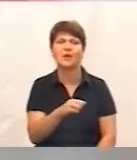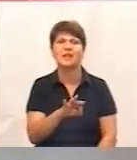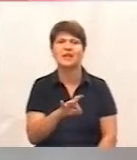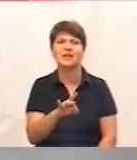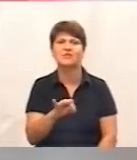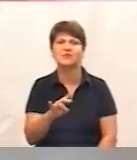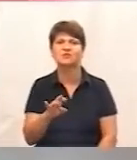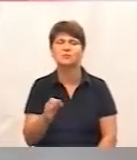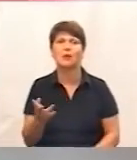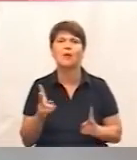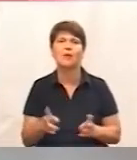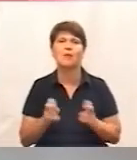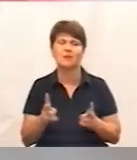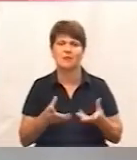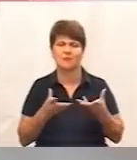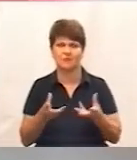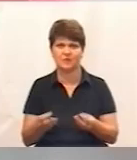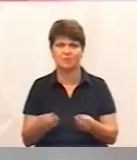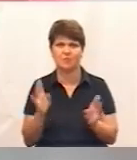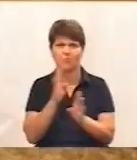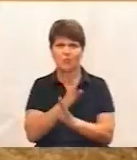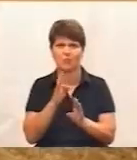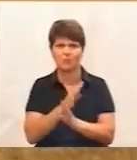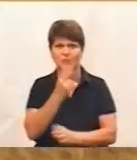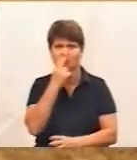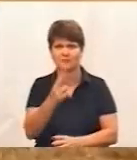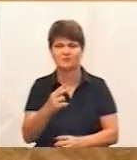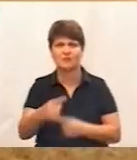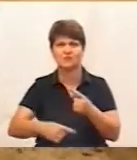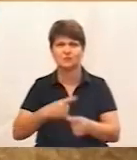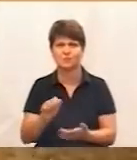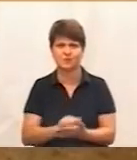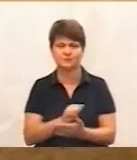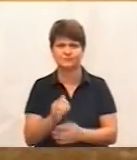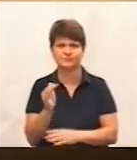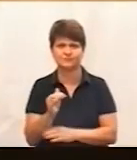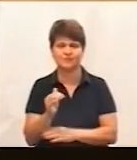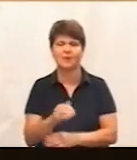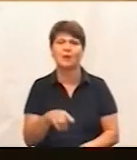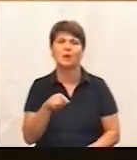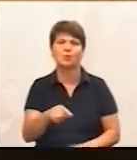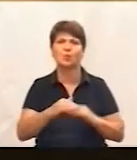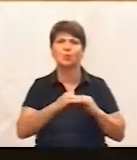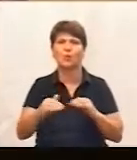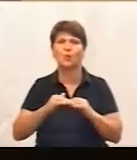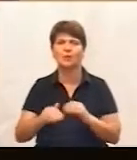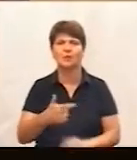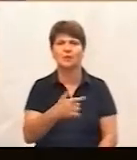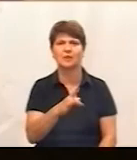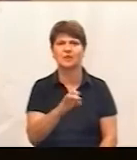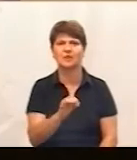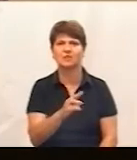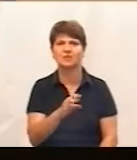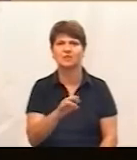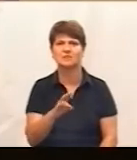на них вплинула погода – дивіться в наступному матеріалі. Це поле у селі Гришківці. Тут другий день жнивують, збирають